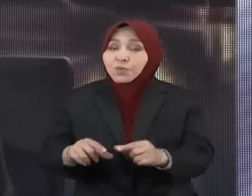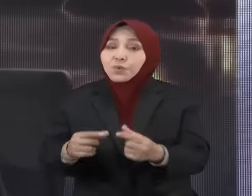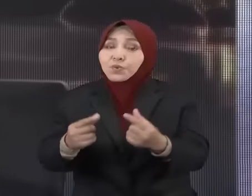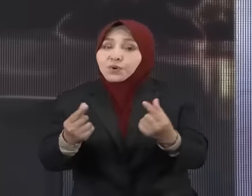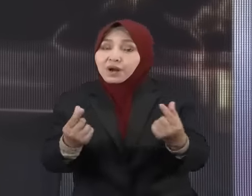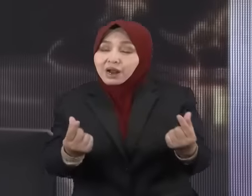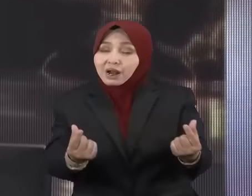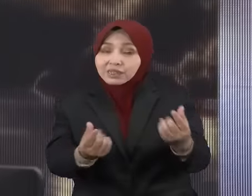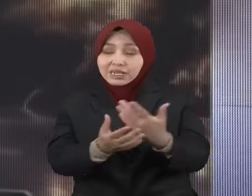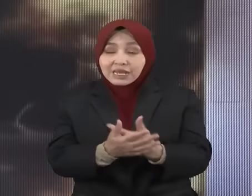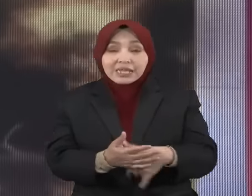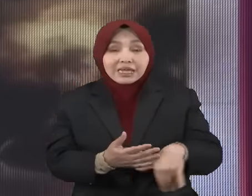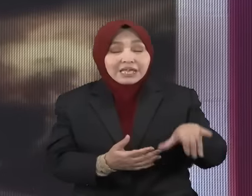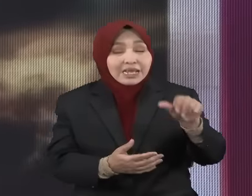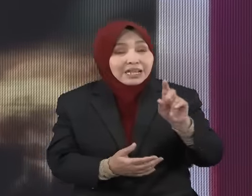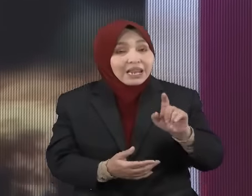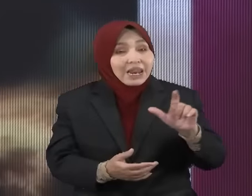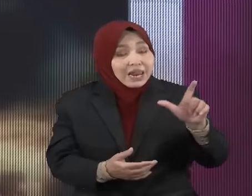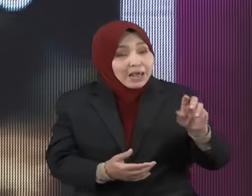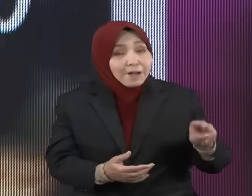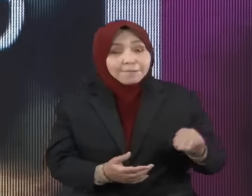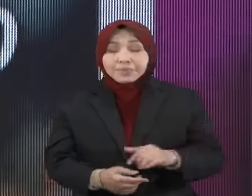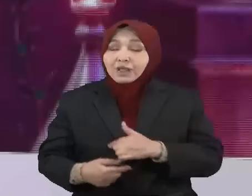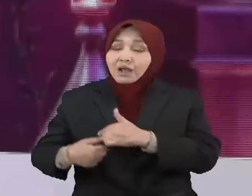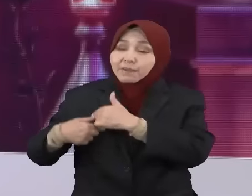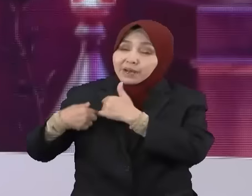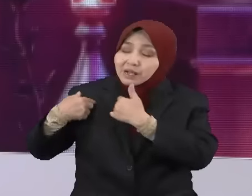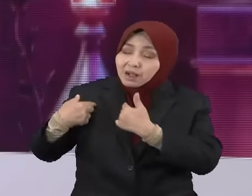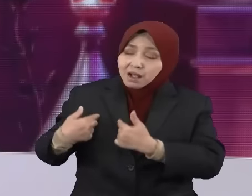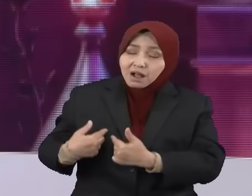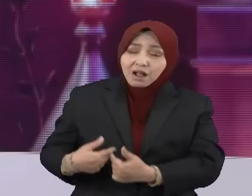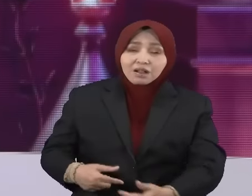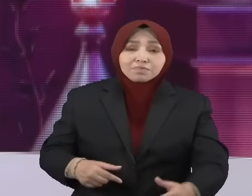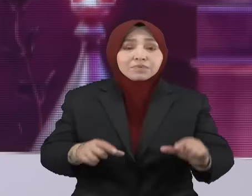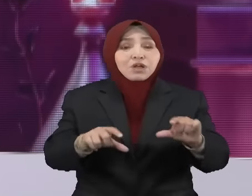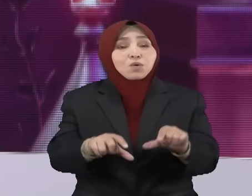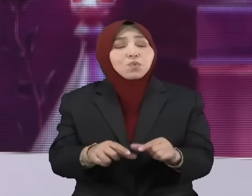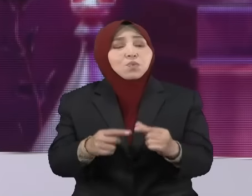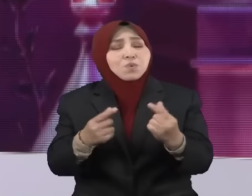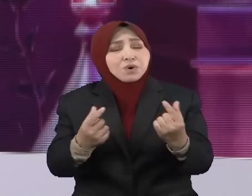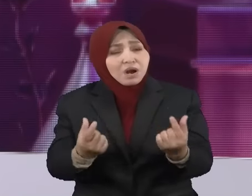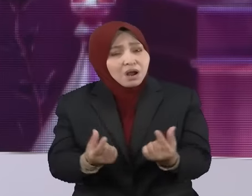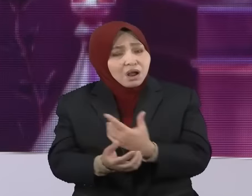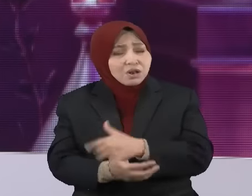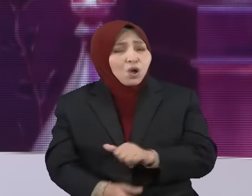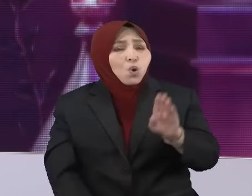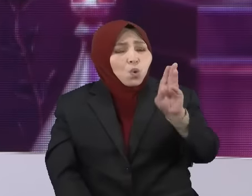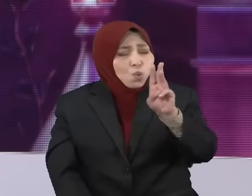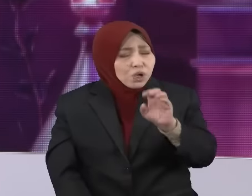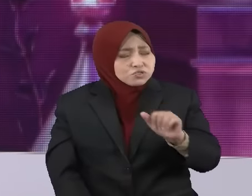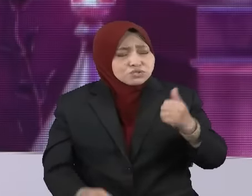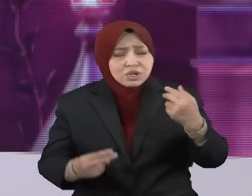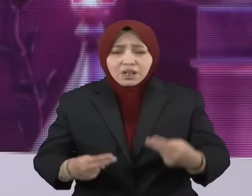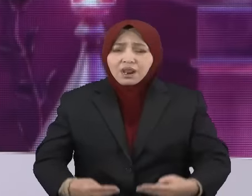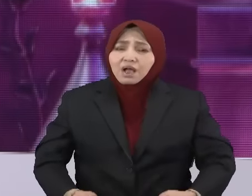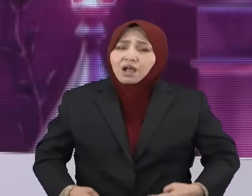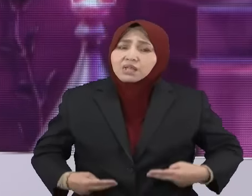قرآن املأ قلبي قرآن واسقي